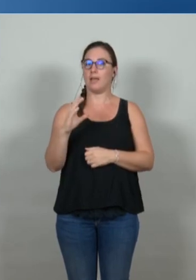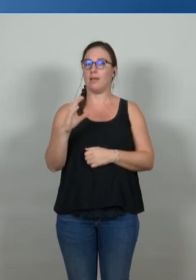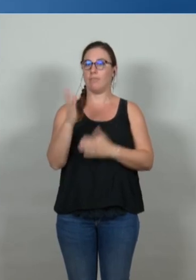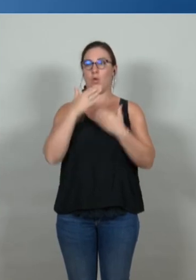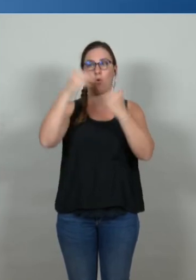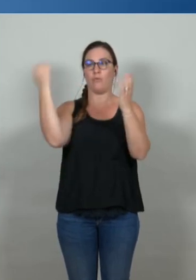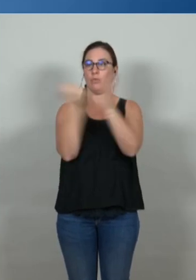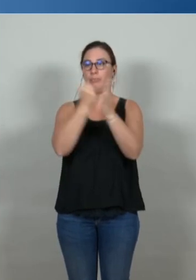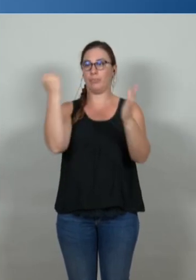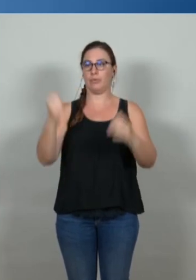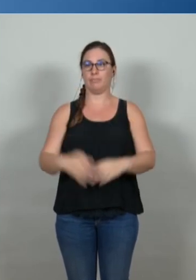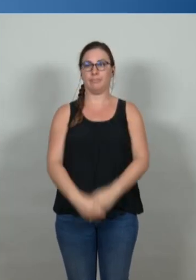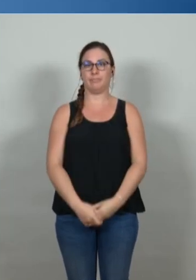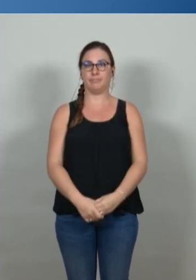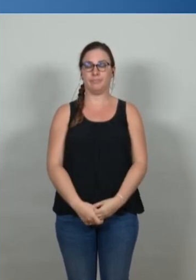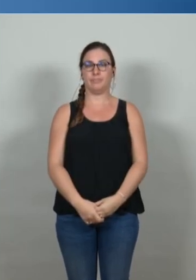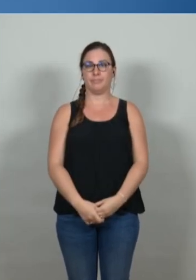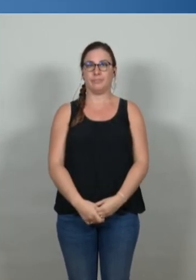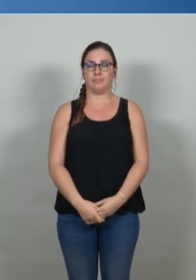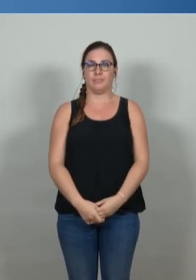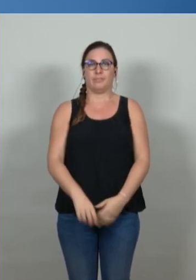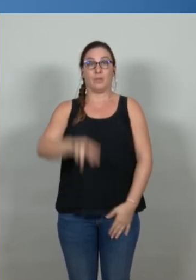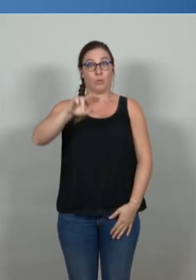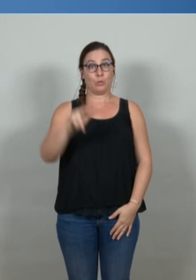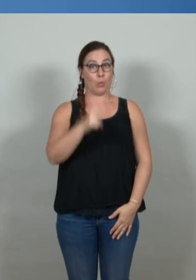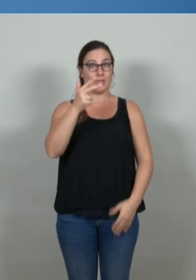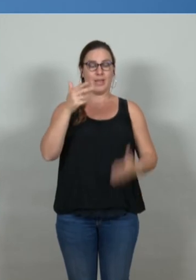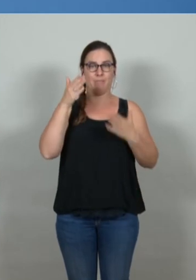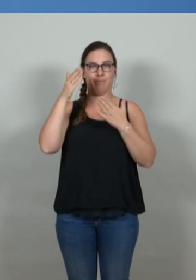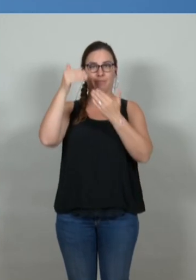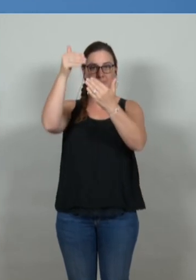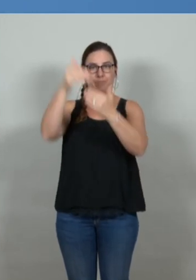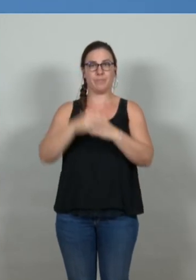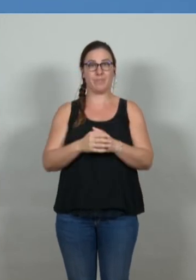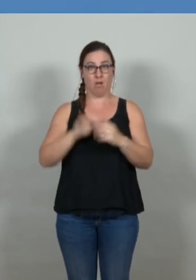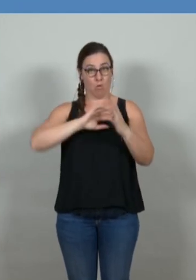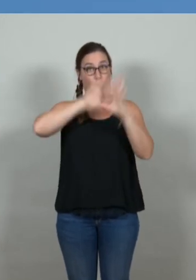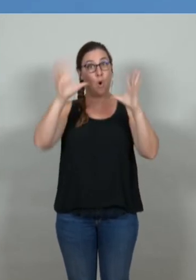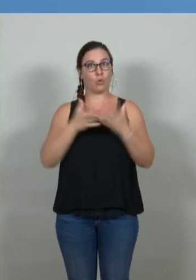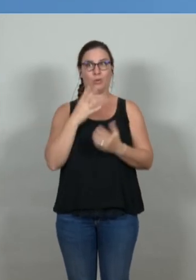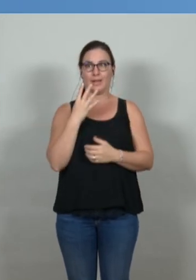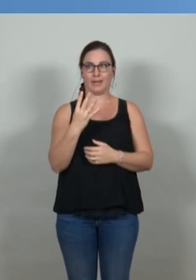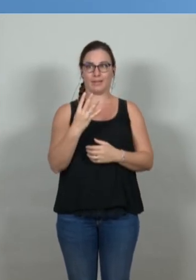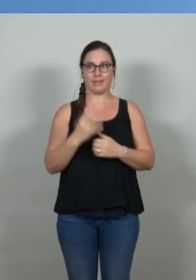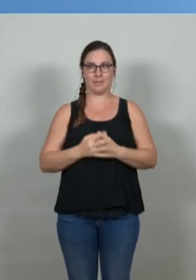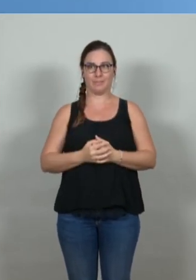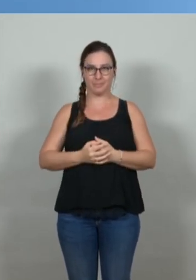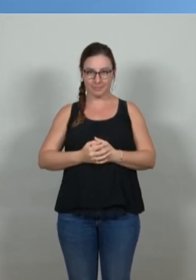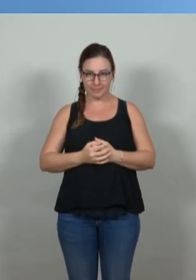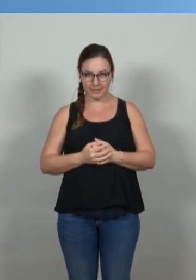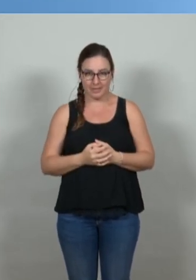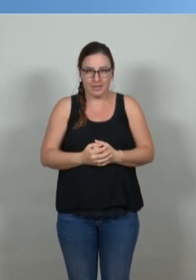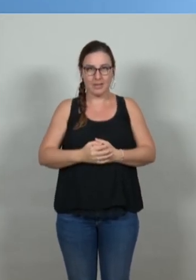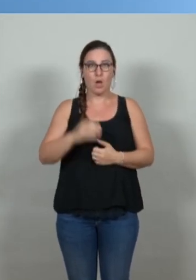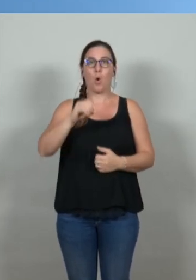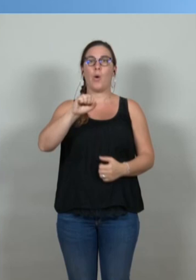est adopté nous passons au troisième vœu je vous rappelle qu'il y en a quatre c'est de